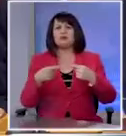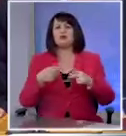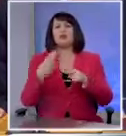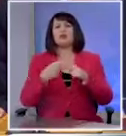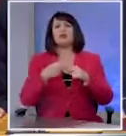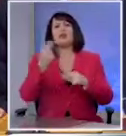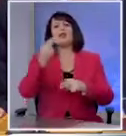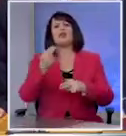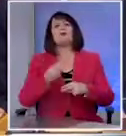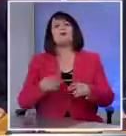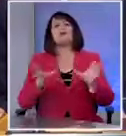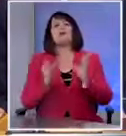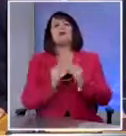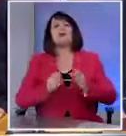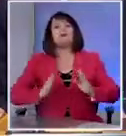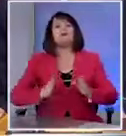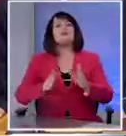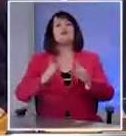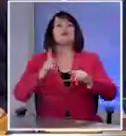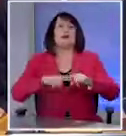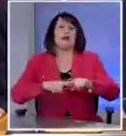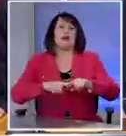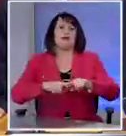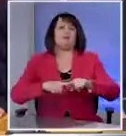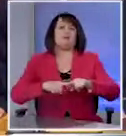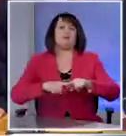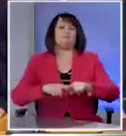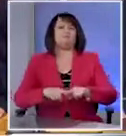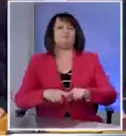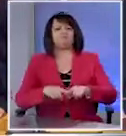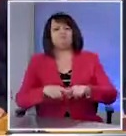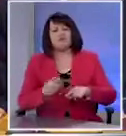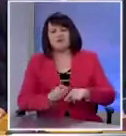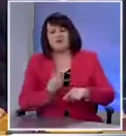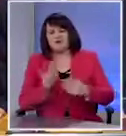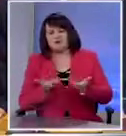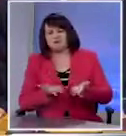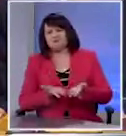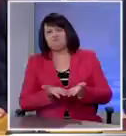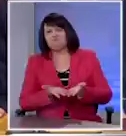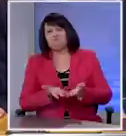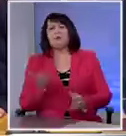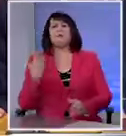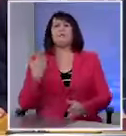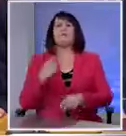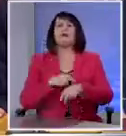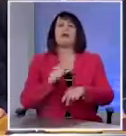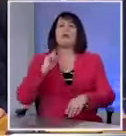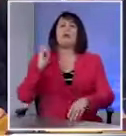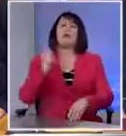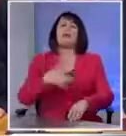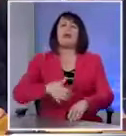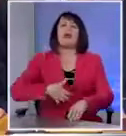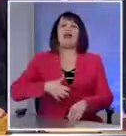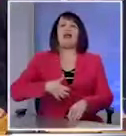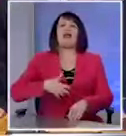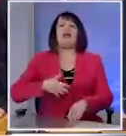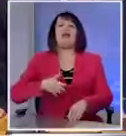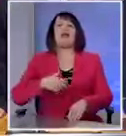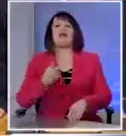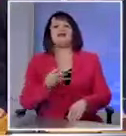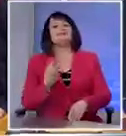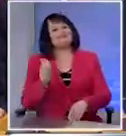διάφορα ζητήματα που αφορούν την πορεία του τόπου. Πριν από λίγη ώρα όλοι γελάσαμε από τον καθόλου